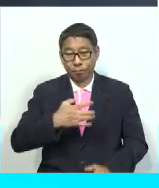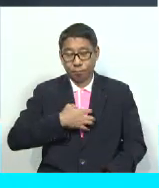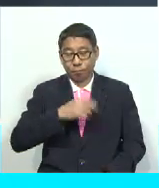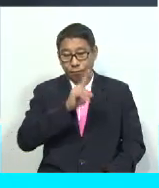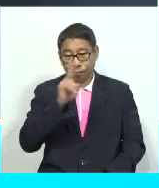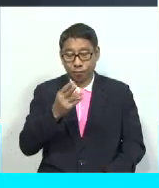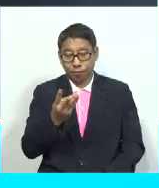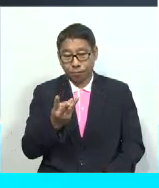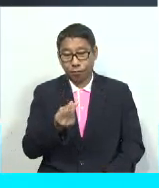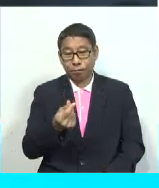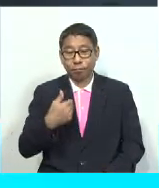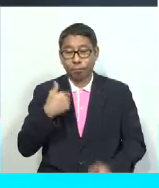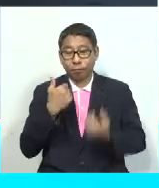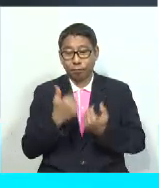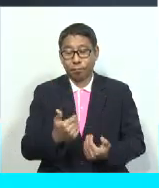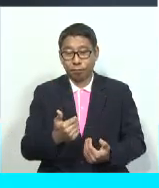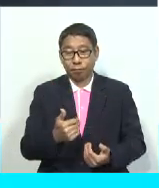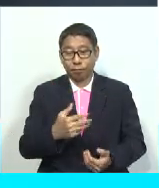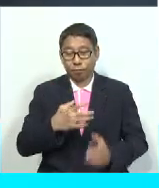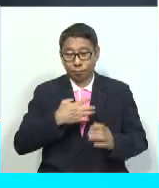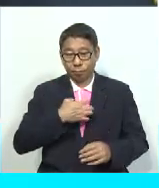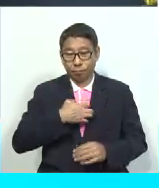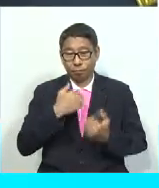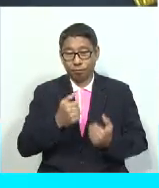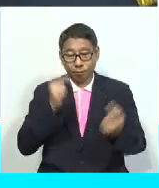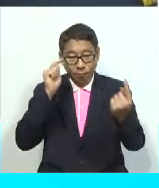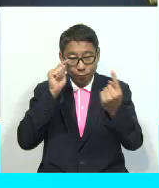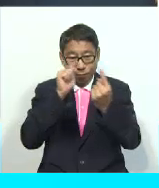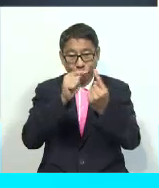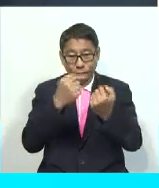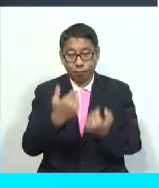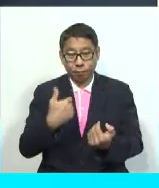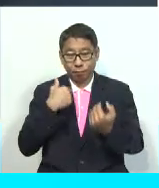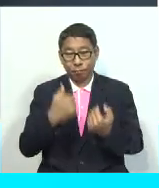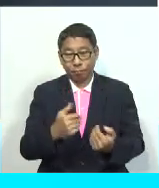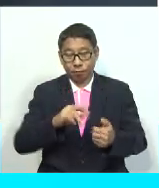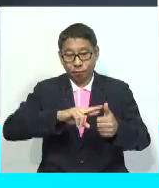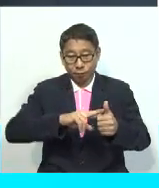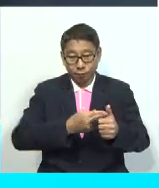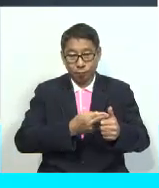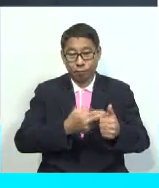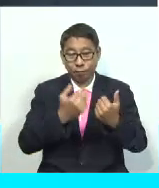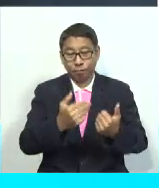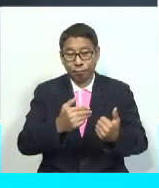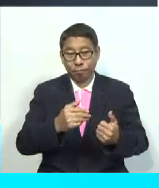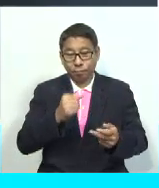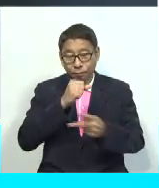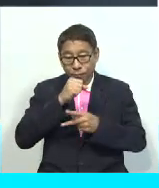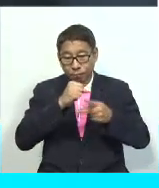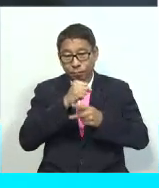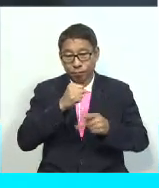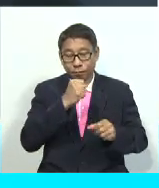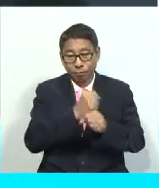สักเท่าไหร่ตัวนี้ก็จะเป็นความต้องการซึ่งเป็นเป้าหมายนำไปสู่ต้นทางว่าแล้วปริมาณกัญชาที่ผลิ